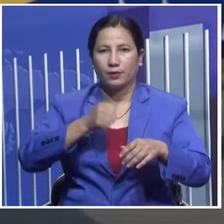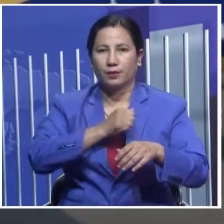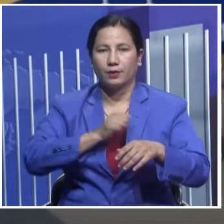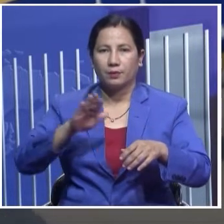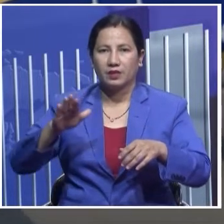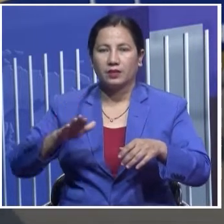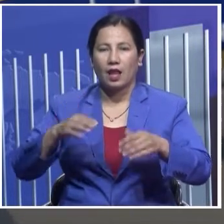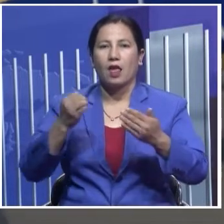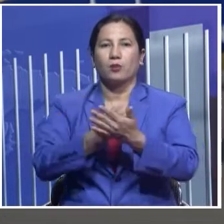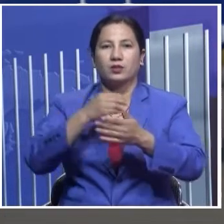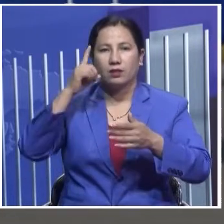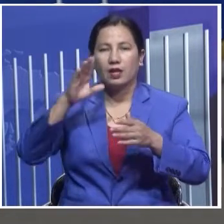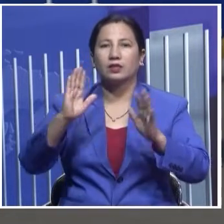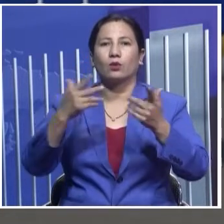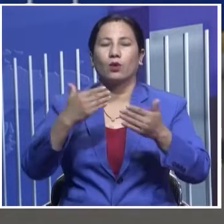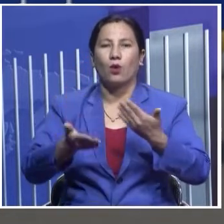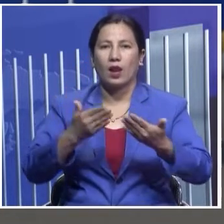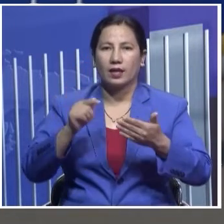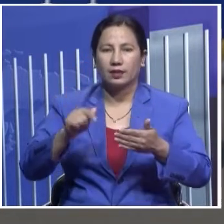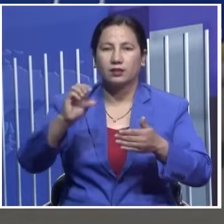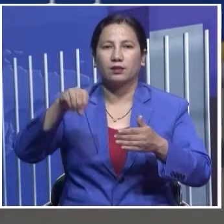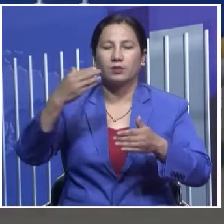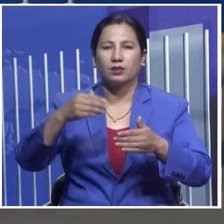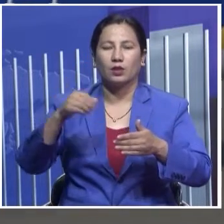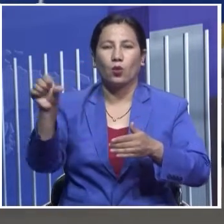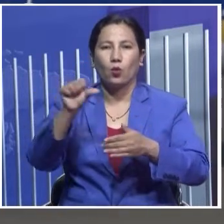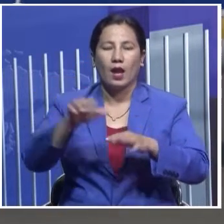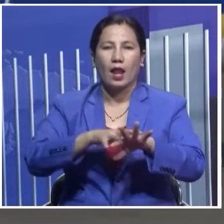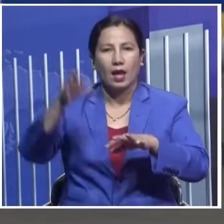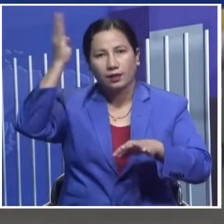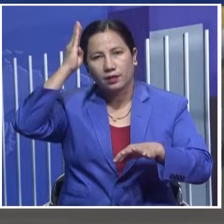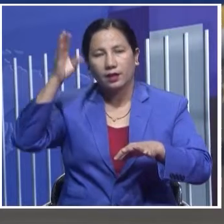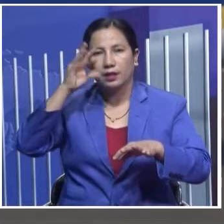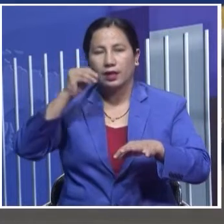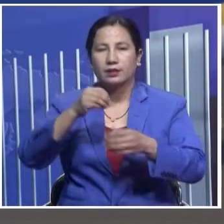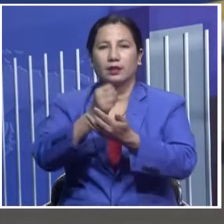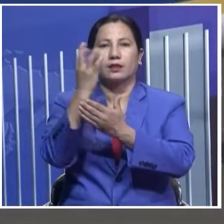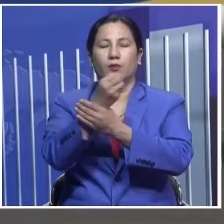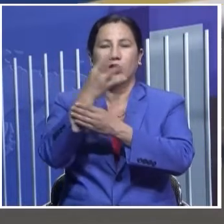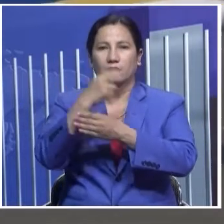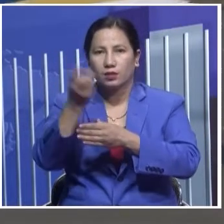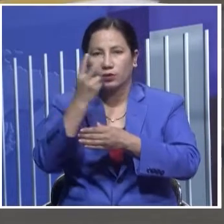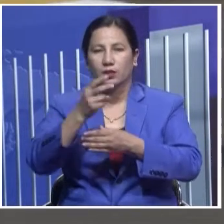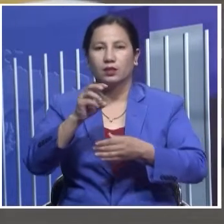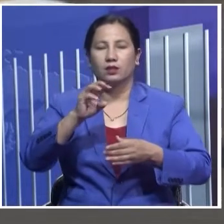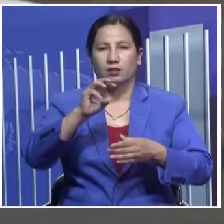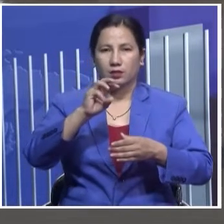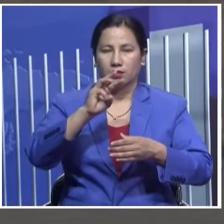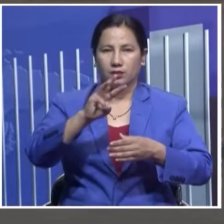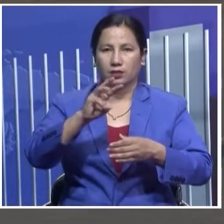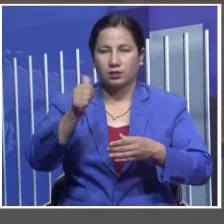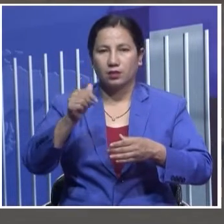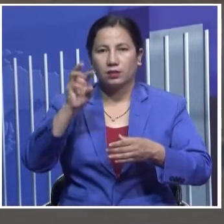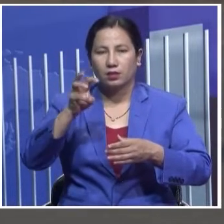मान्छेलाई बचाउने आशा नहुने को होला र त्यसपछि लोकसरीलाई धनगढीमा राति नै एम्बुलेन्स खोजेर 36,000 भाडा तिर्ने